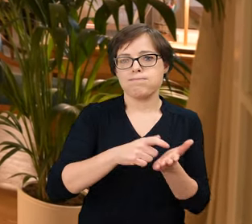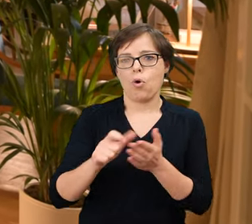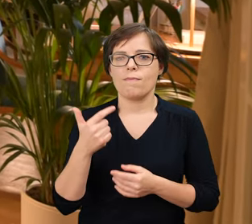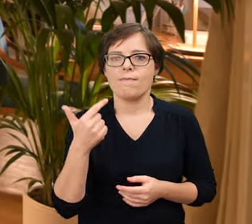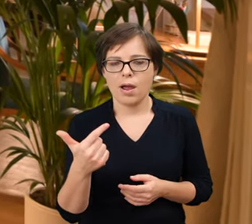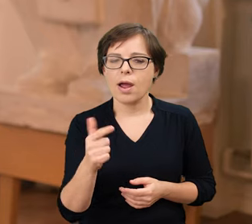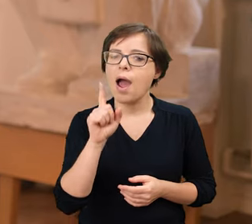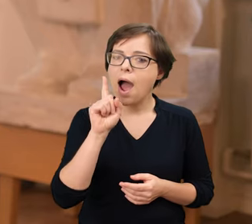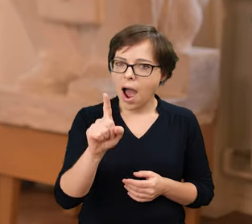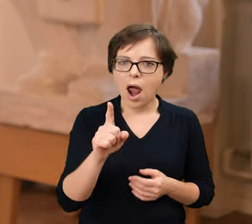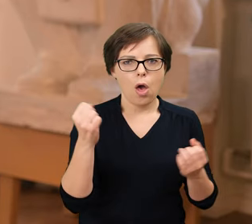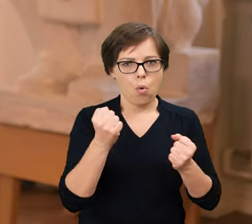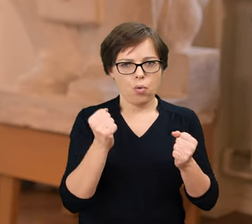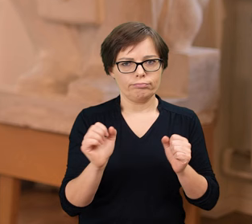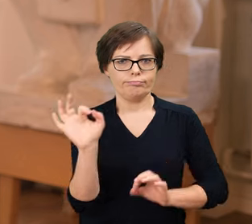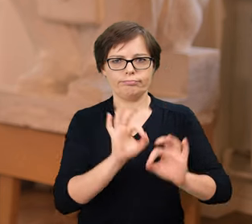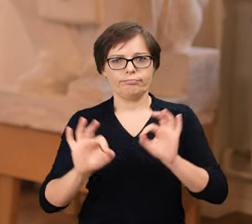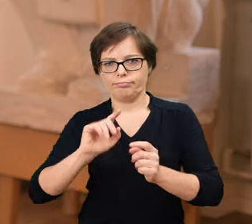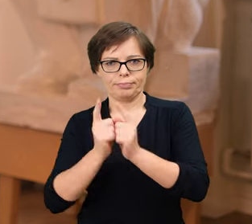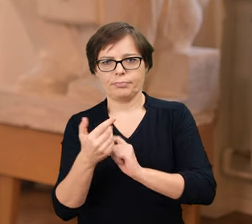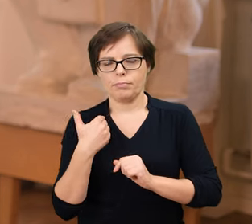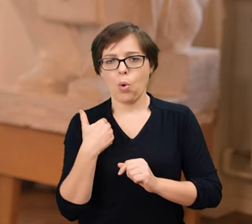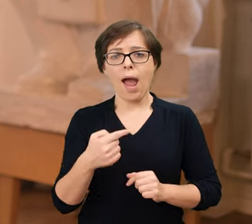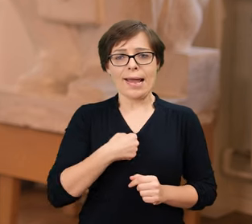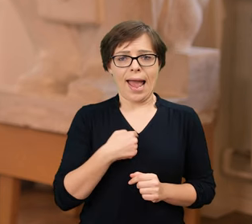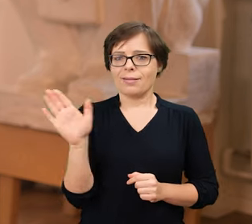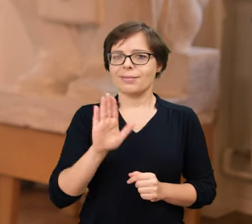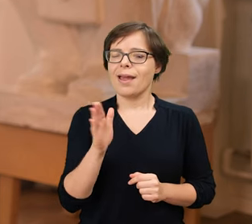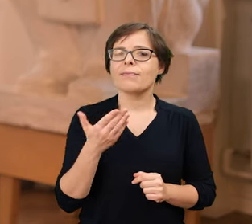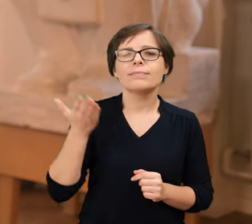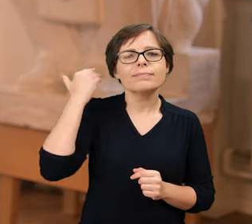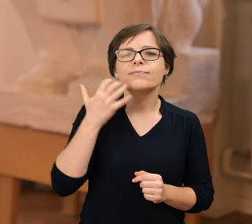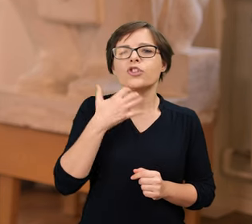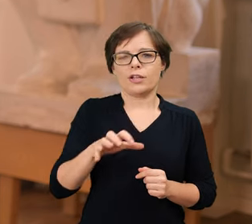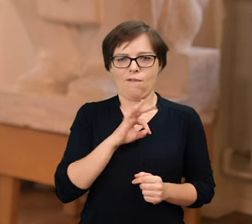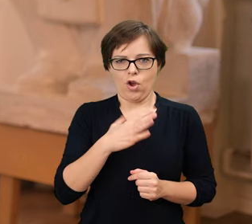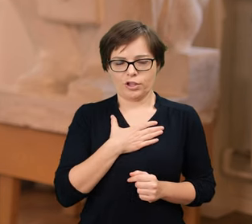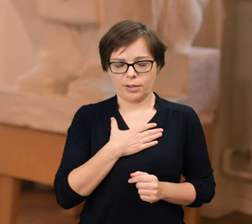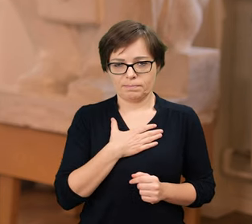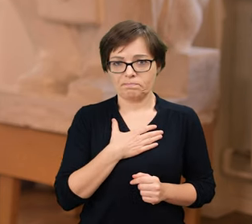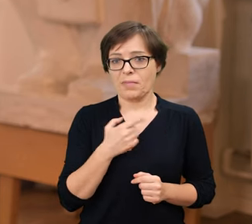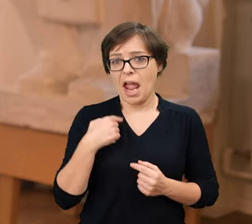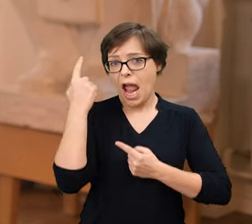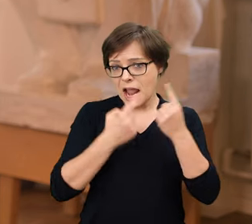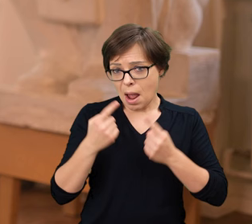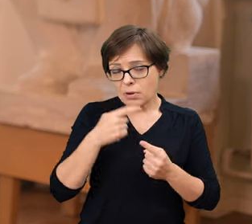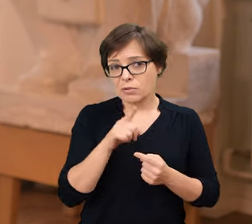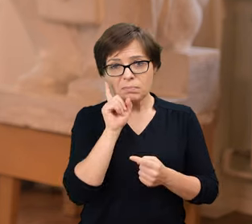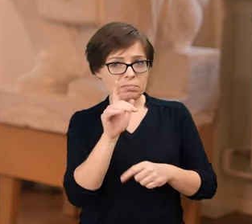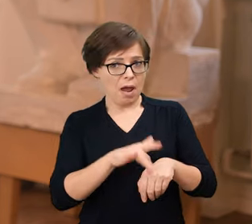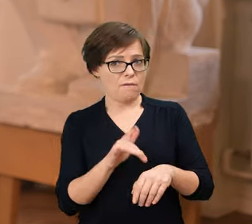zostało dość mocno przebudowane. Nie przeze mnie, tylko przez poprzedniego właściciela. Ta przebudowa wyszła mieszkaniu na